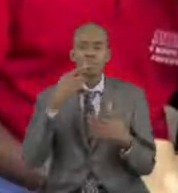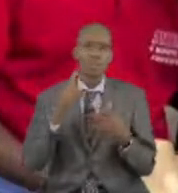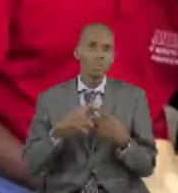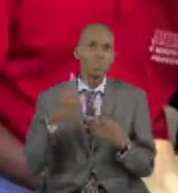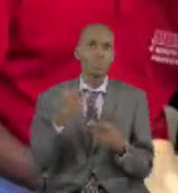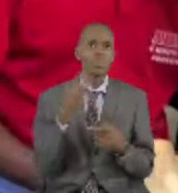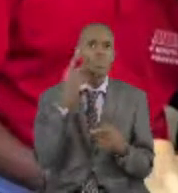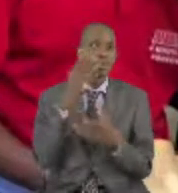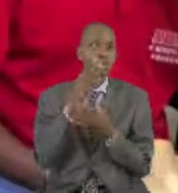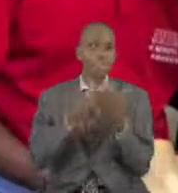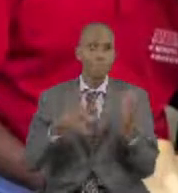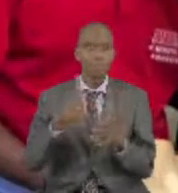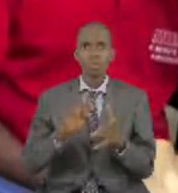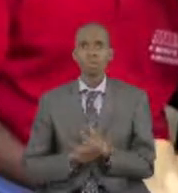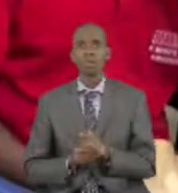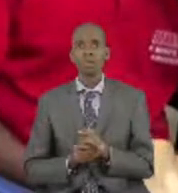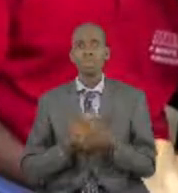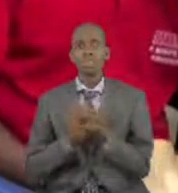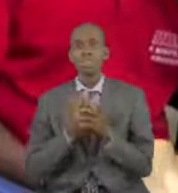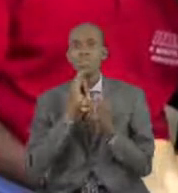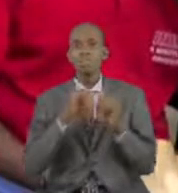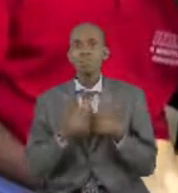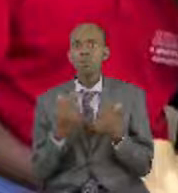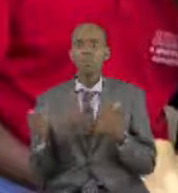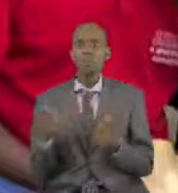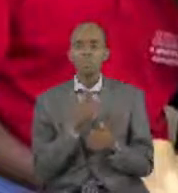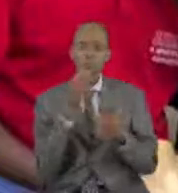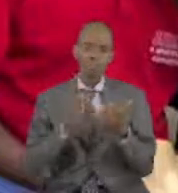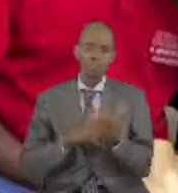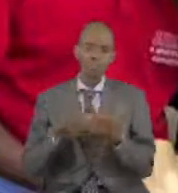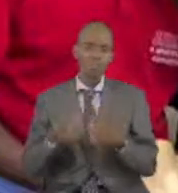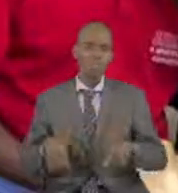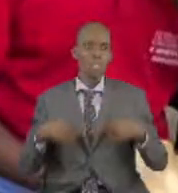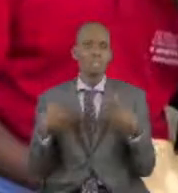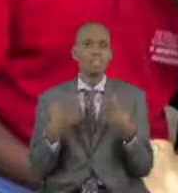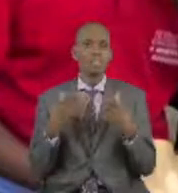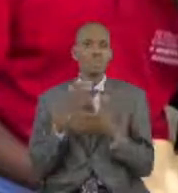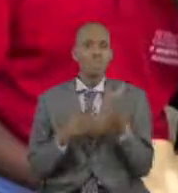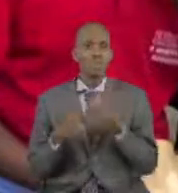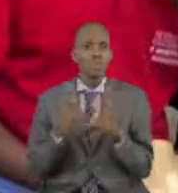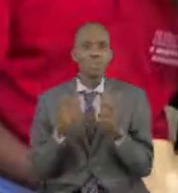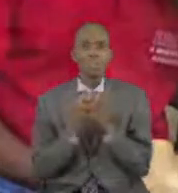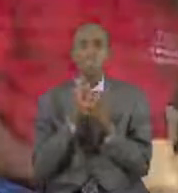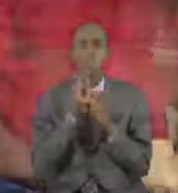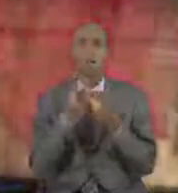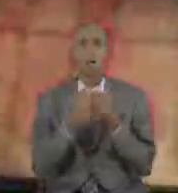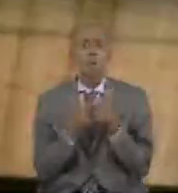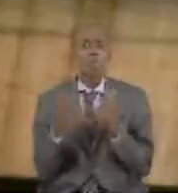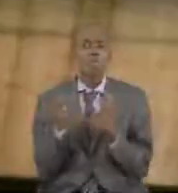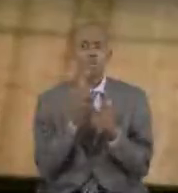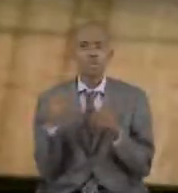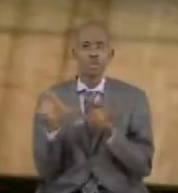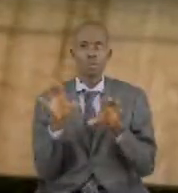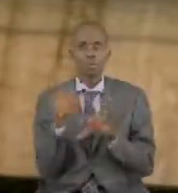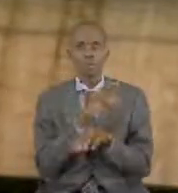que je l'ai raconté. Certaines personnes, c'est comme ça, ils gèrent leur vie. Certaines personnes, c'est comme ça, ils font leur travail. Certaines